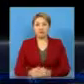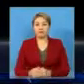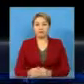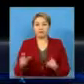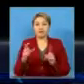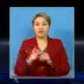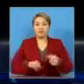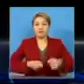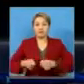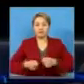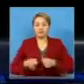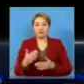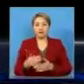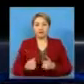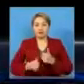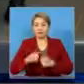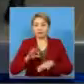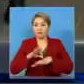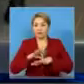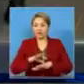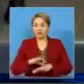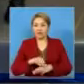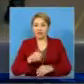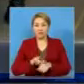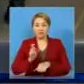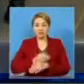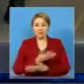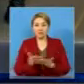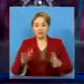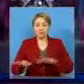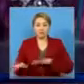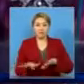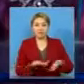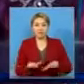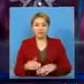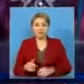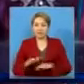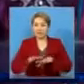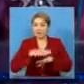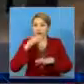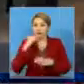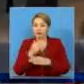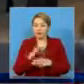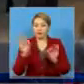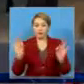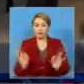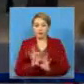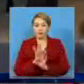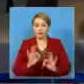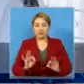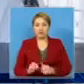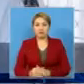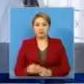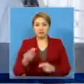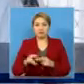слов организаторов, в рамках эстафеты будут проводиться самые разные мероприятия, от благотворительных до музыкальных. Это